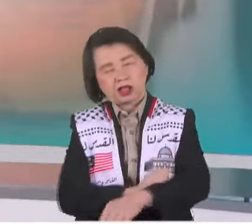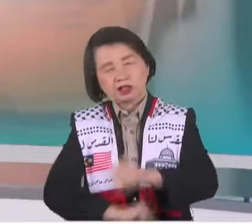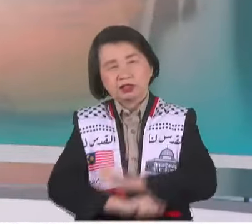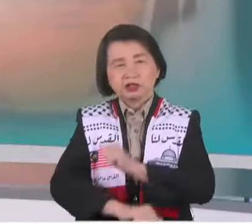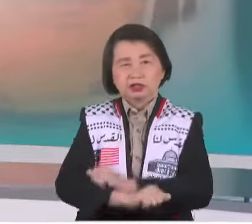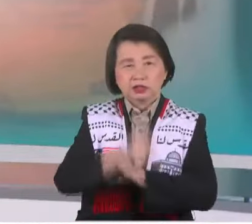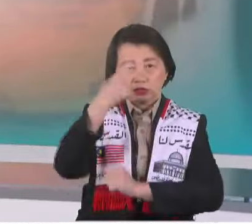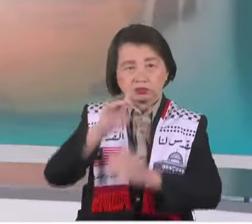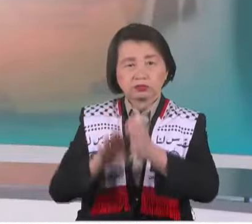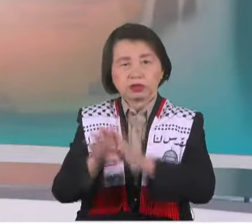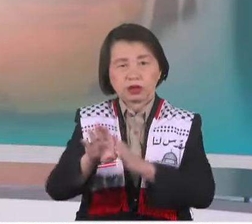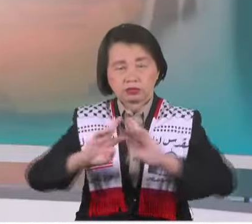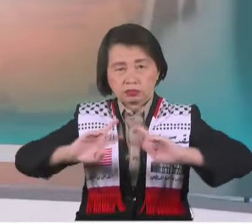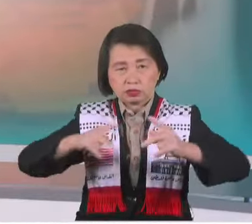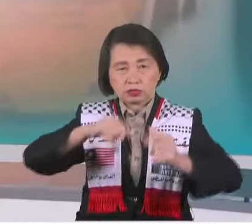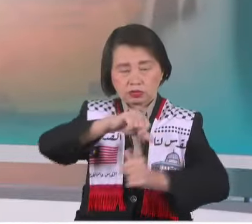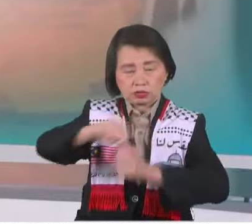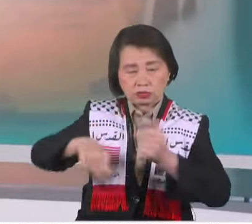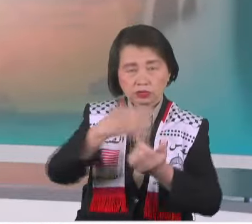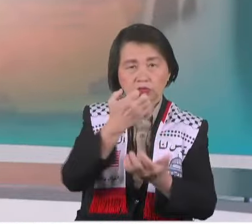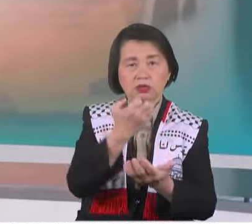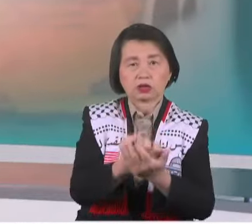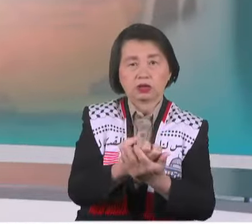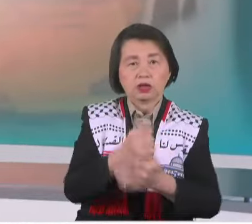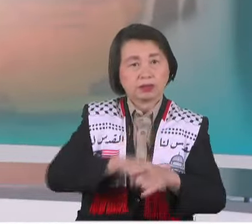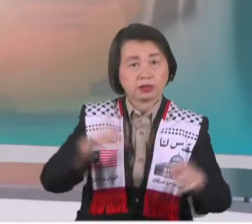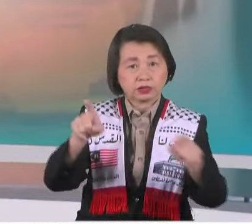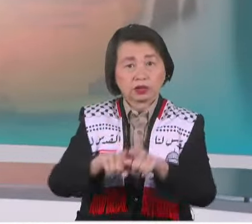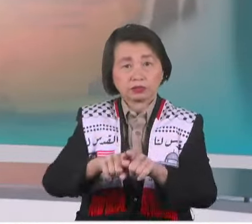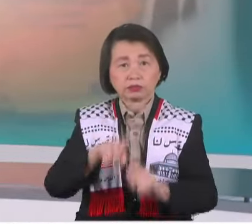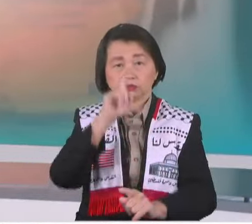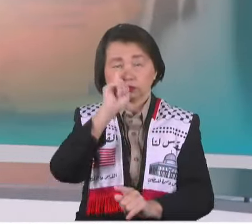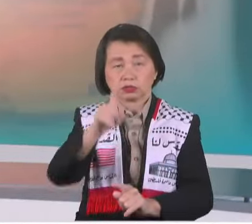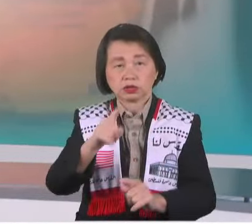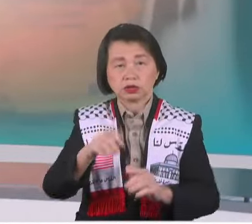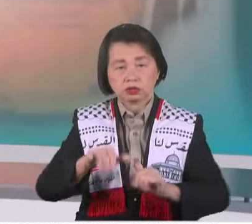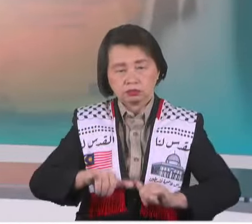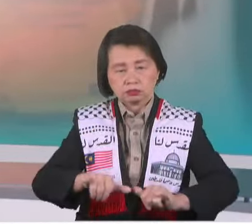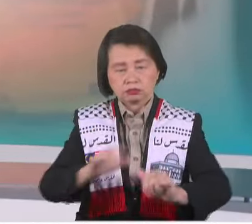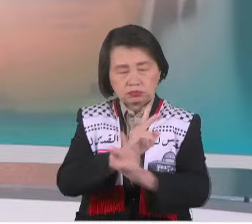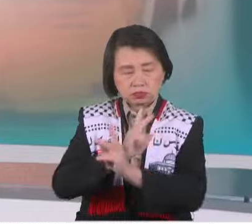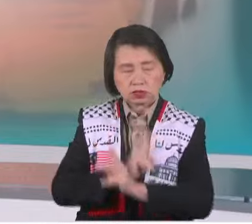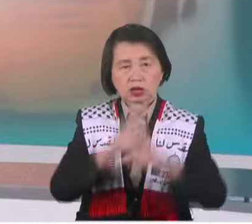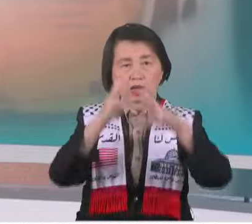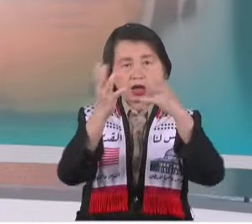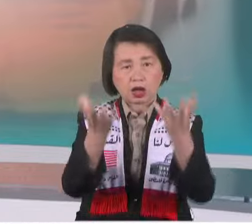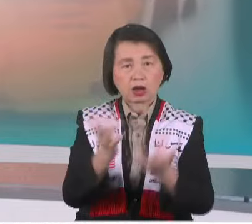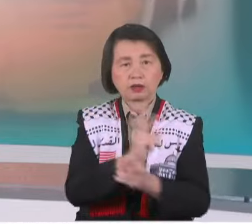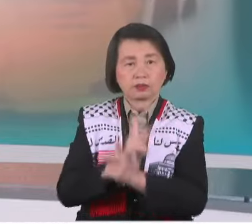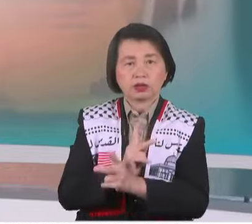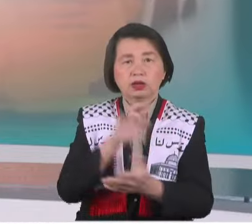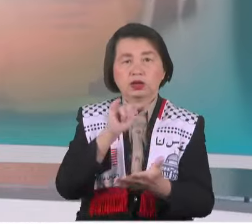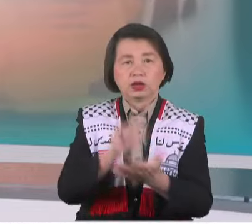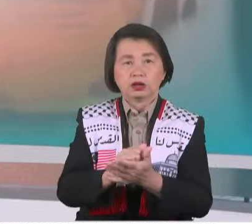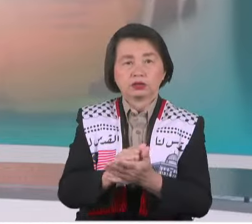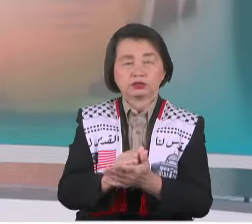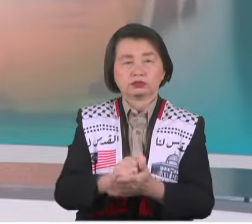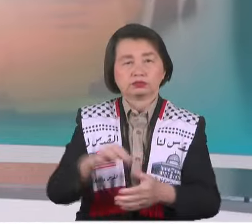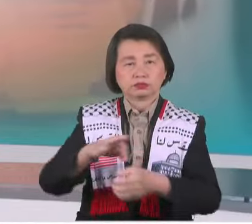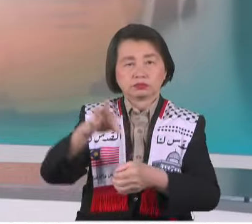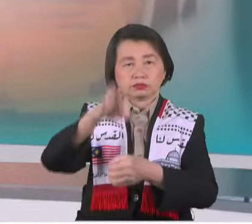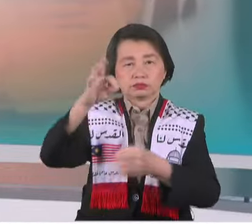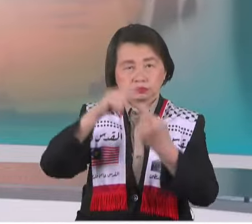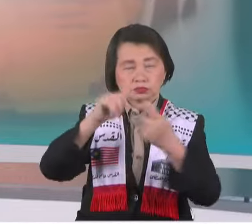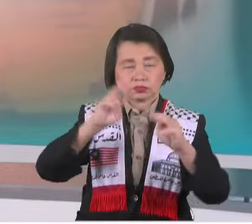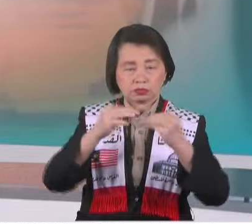berkorban demi pembangunan, meningkatkan sosioekonomi pada masa sama memastikan kelestarian alam terpelihara. Itulah menjadi suntikan